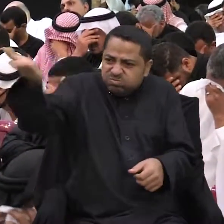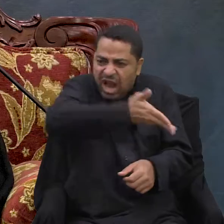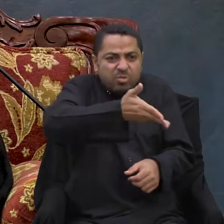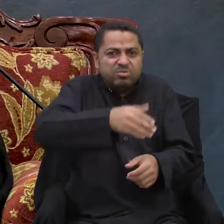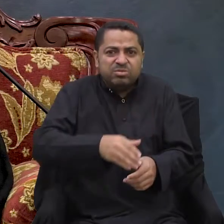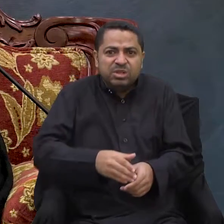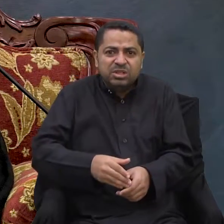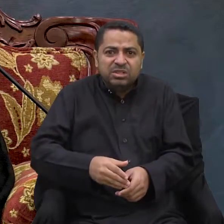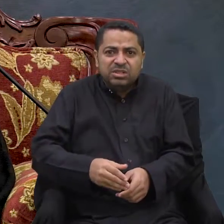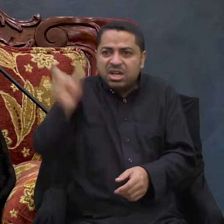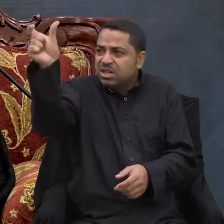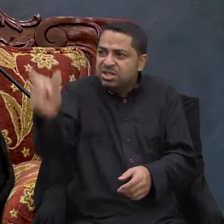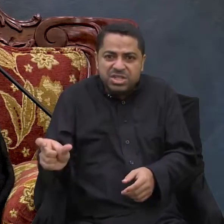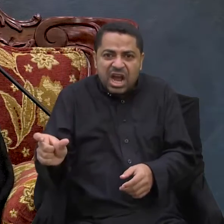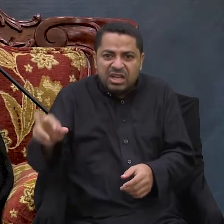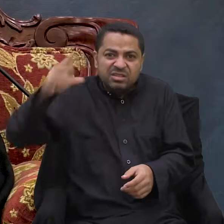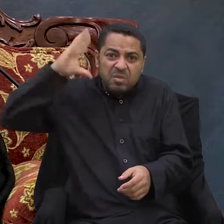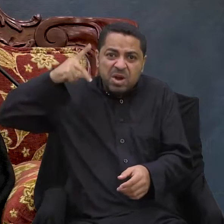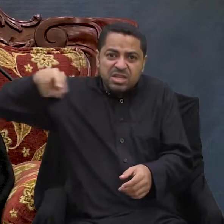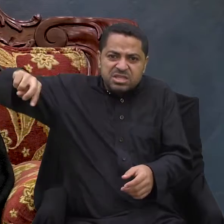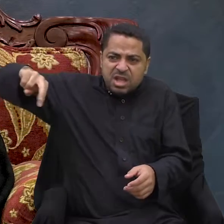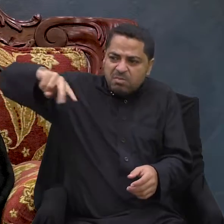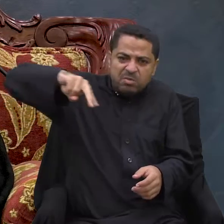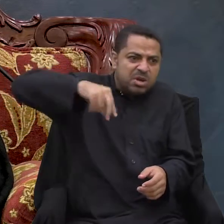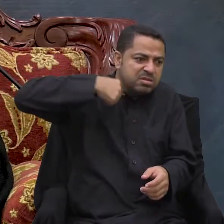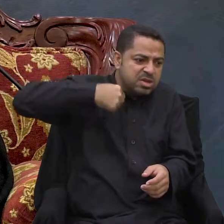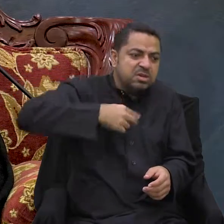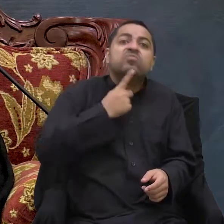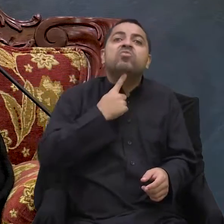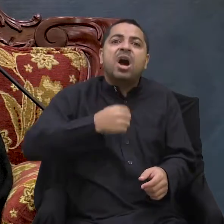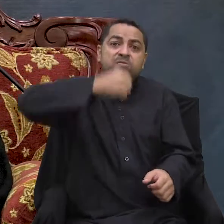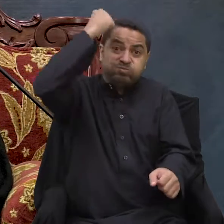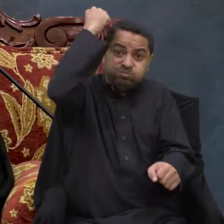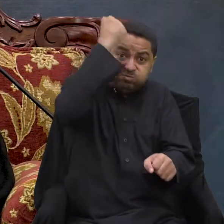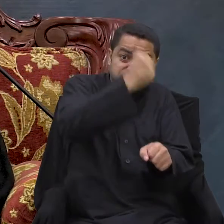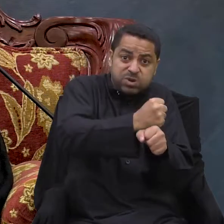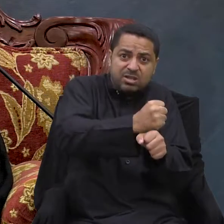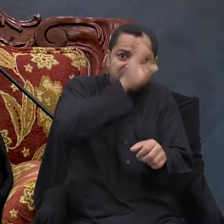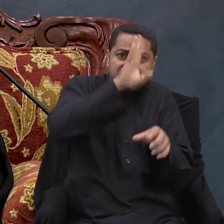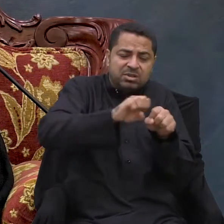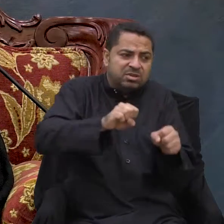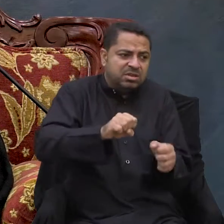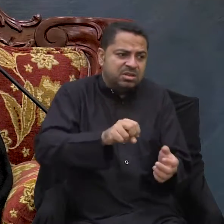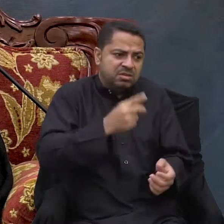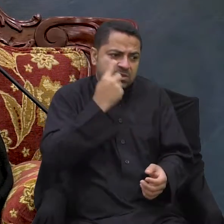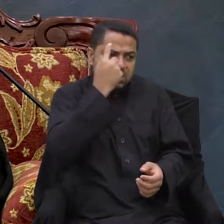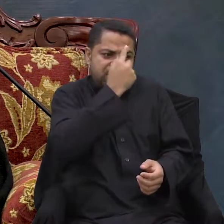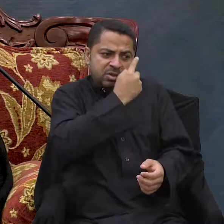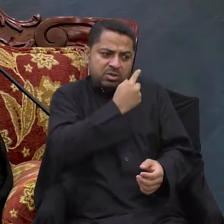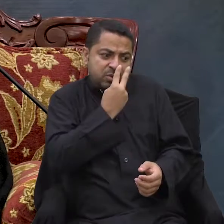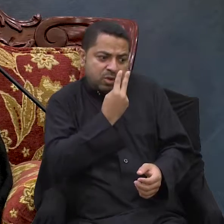وأريحوه. فنزل رجل جاء ليقتل الحسين لكنه حدق في